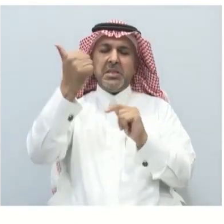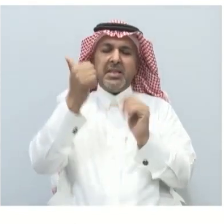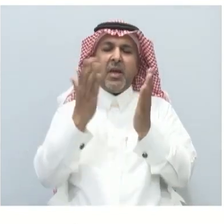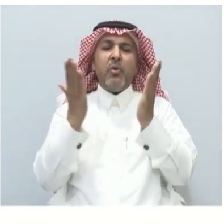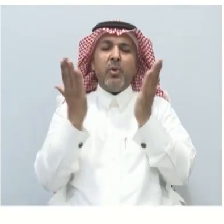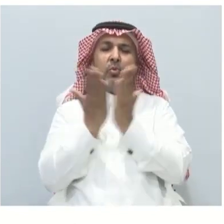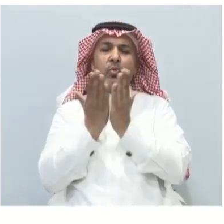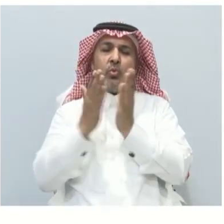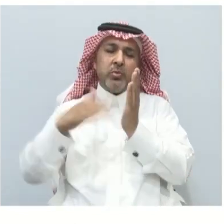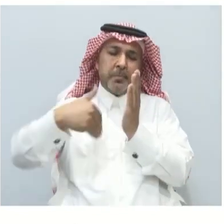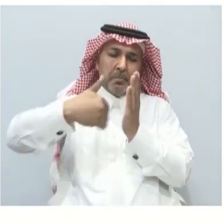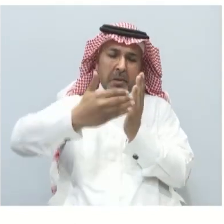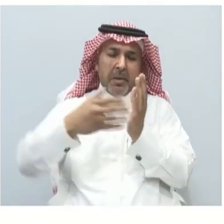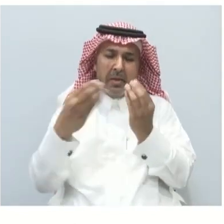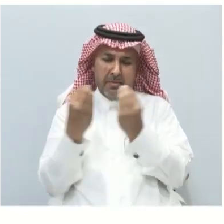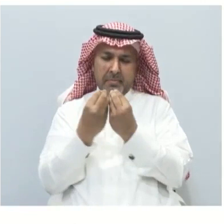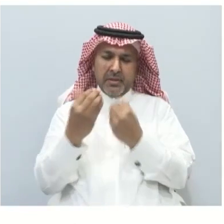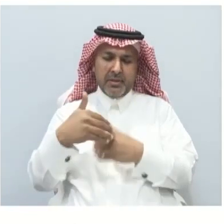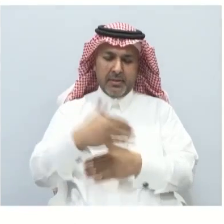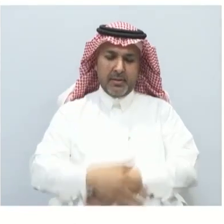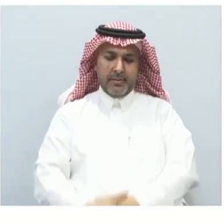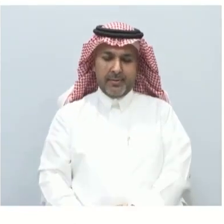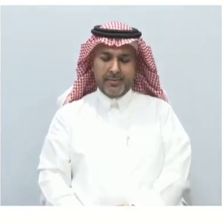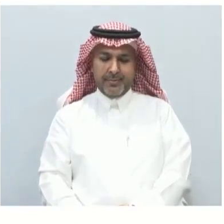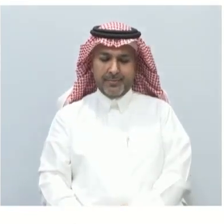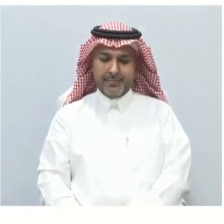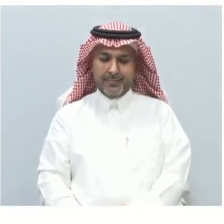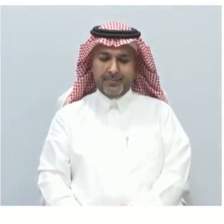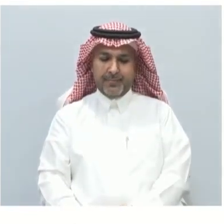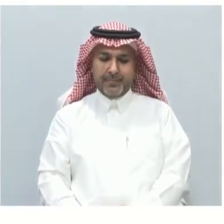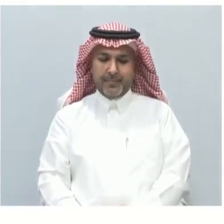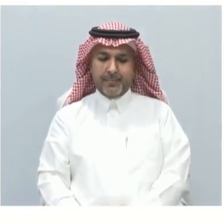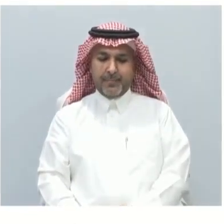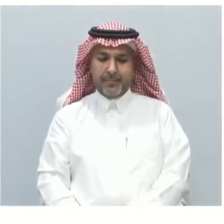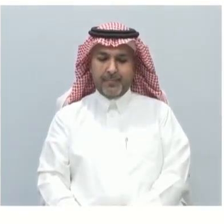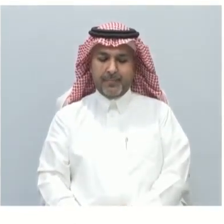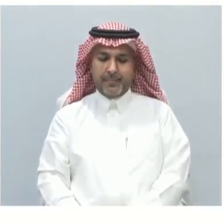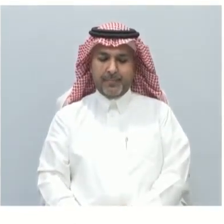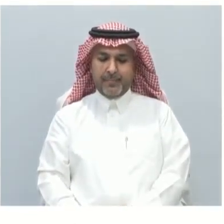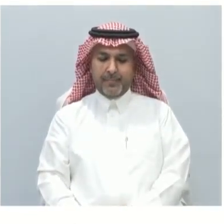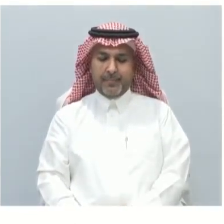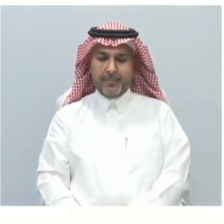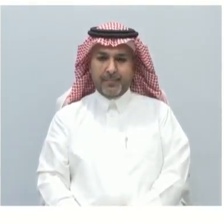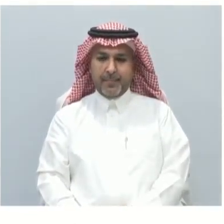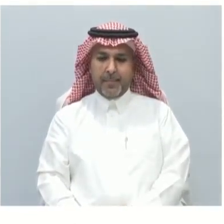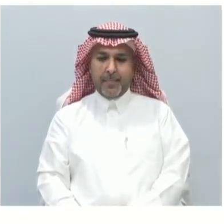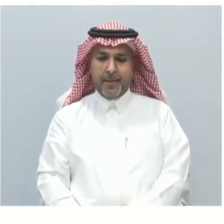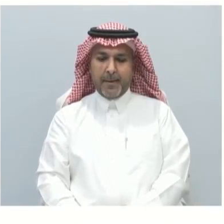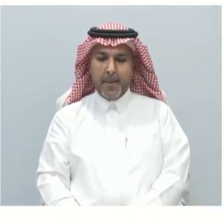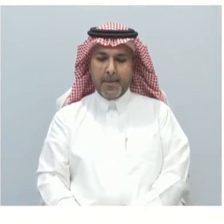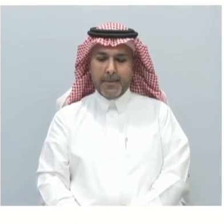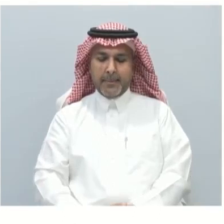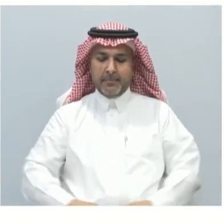والانعكاس والتمدد اللي ان شاء الله راح نراها باذن الله تعالى في الامثله فياريت اللي يحب يتابع بشكل جيد